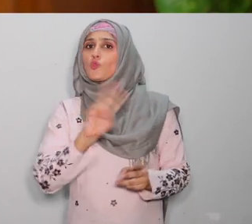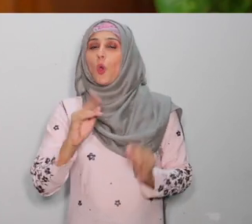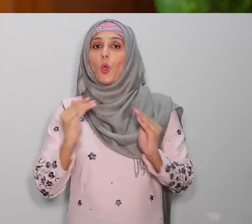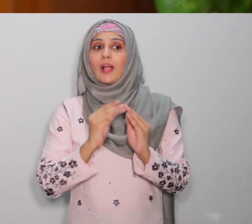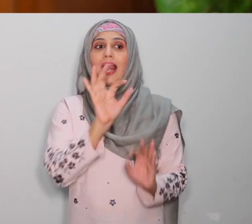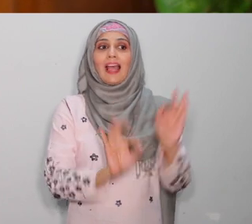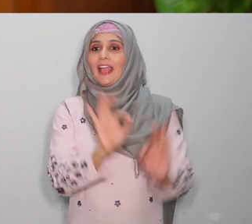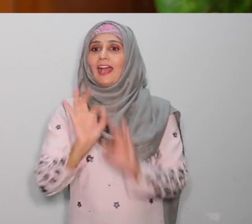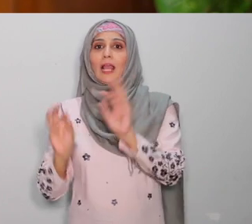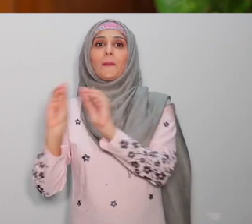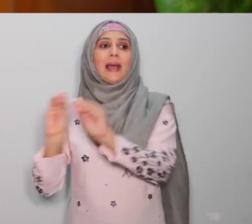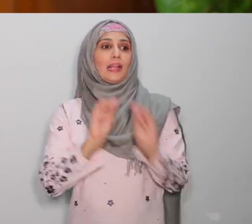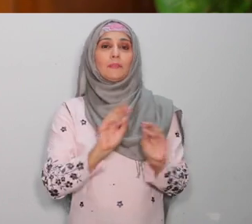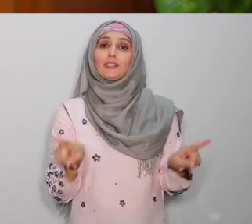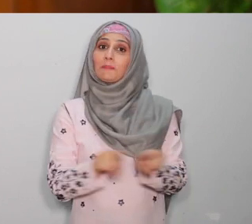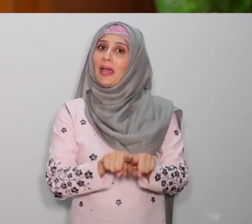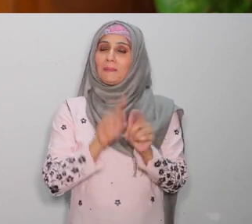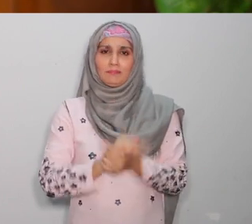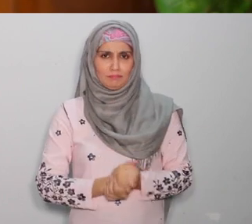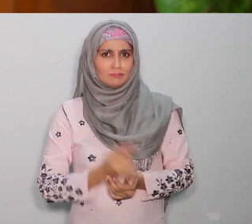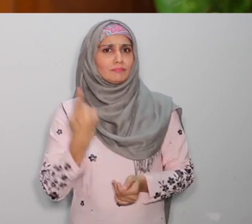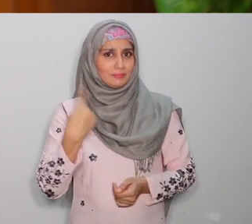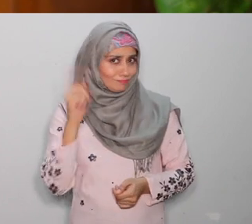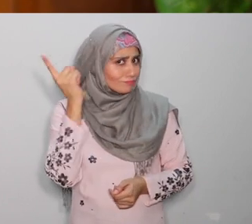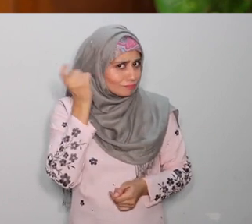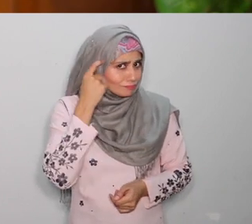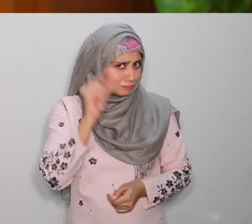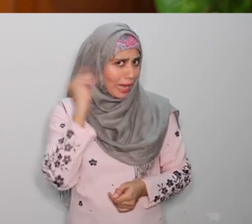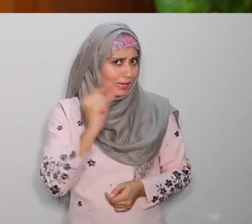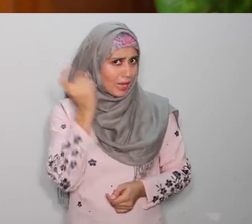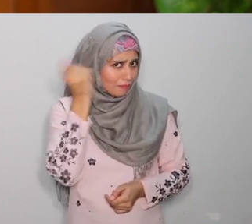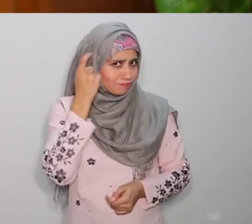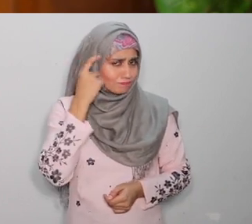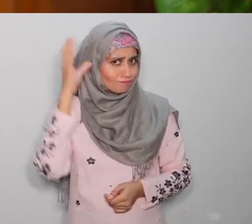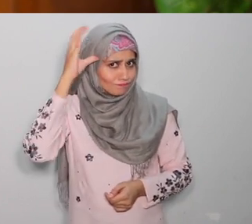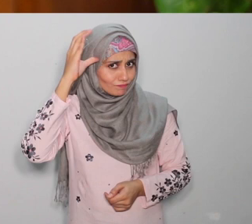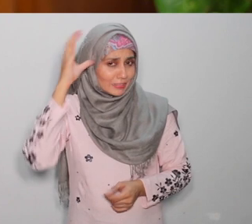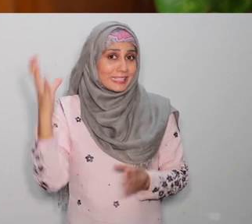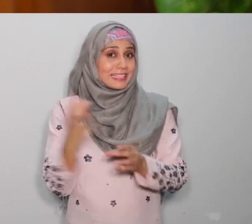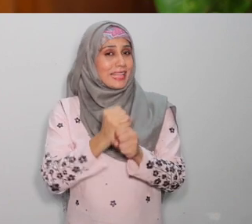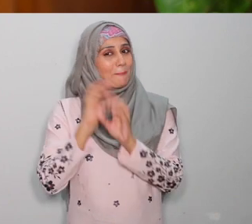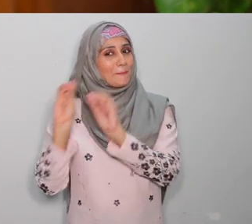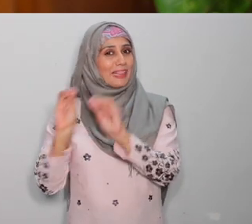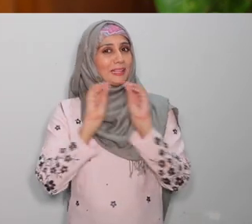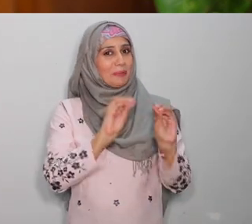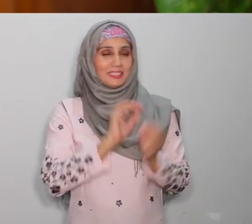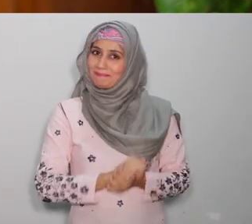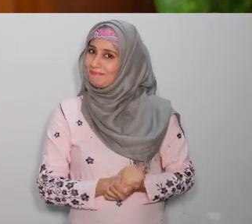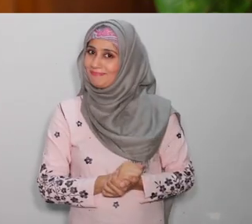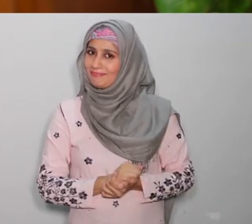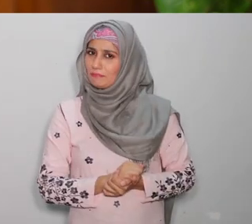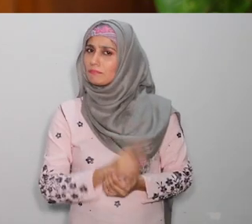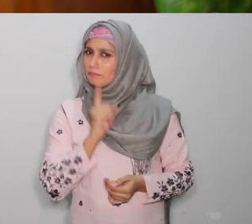दोनों को बचा लिया था अच्छा है ना आप अभी अकलमंद खातून तरफ का खयाल रखती